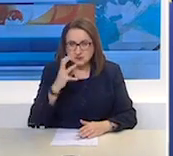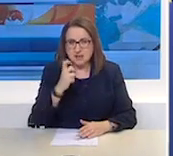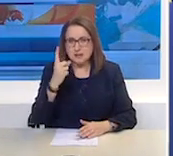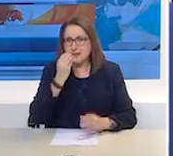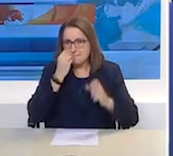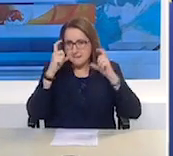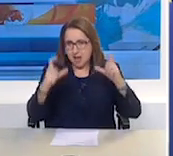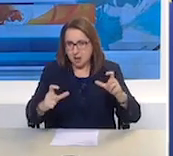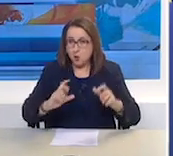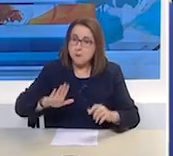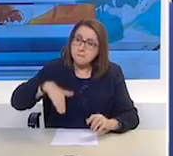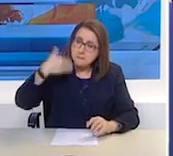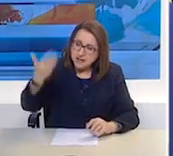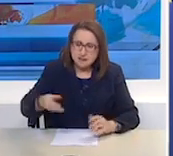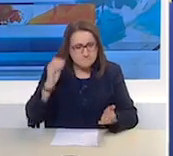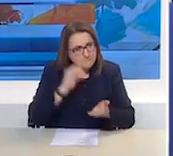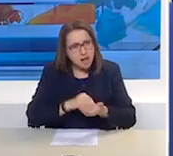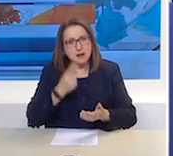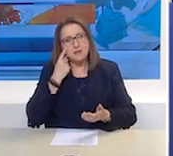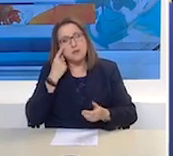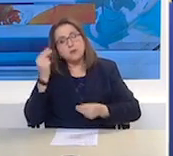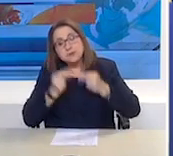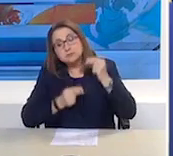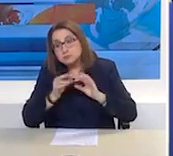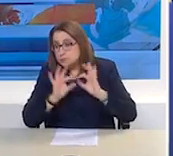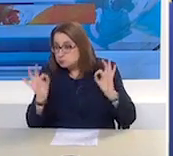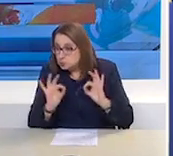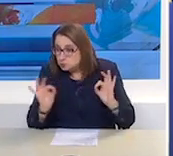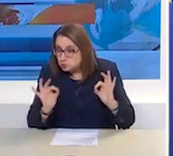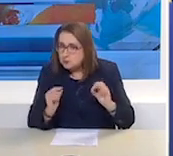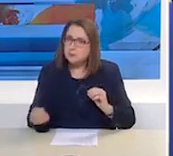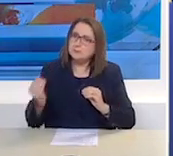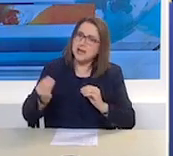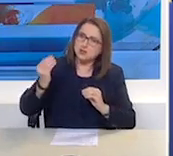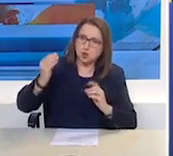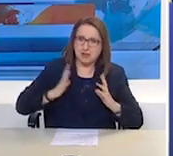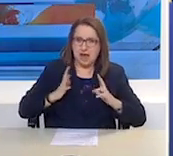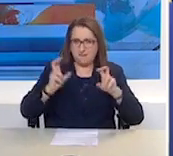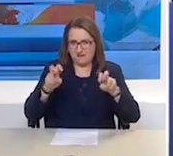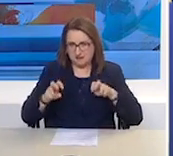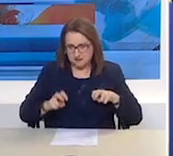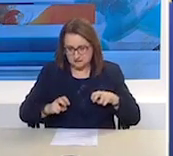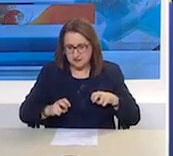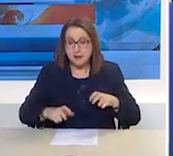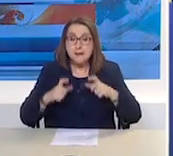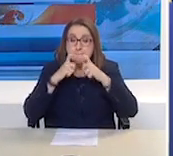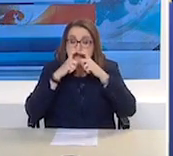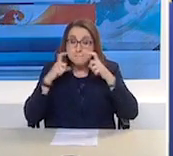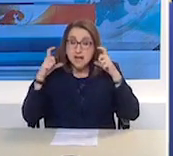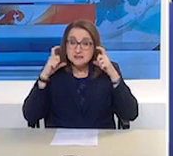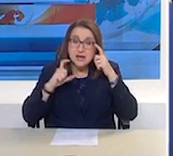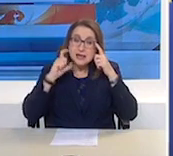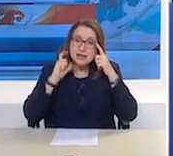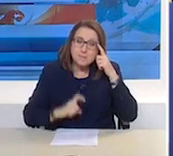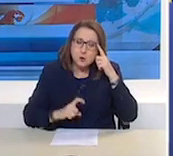επανεξεταστεί το εν λόγω πλαίσιο με βάση τα επιδημιολογικά δεδομένα που θα προκύψουν. Η χρήση μάσκας είναι υποχρεωτική σε όλα τα